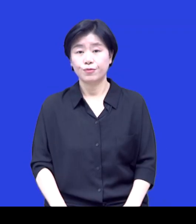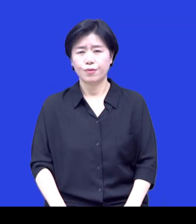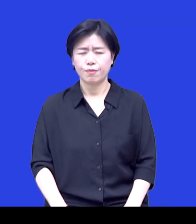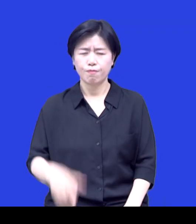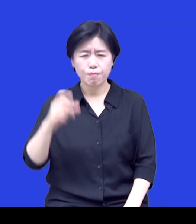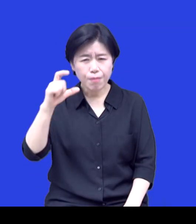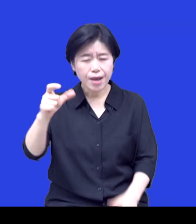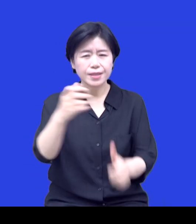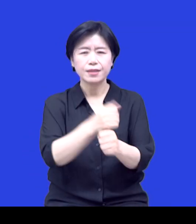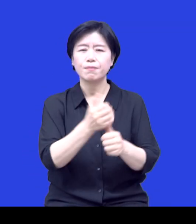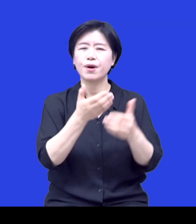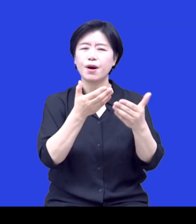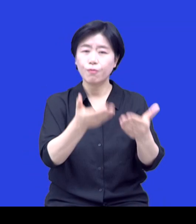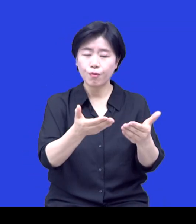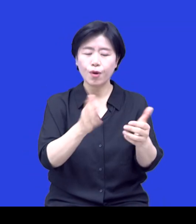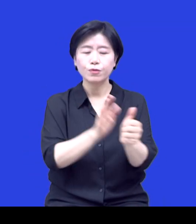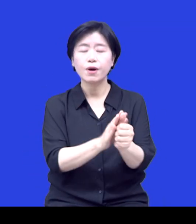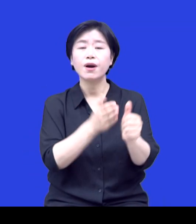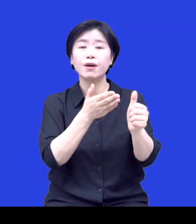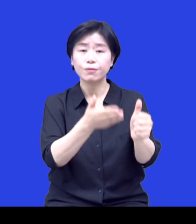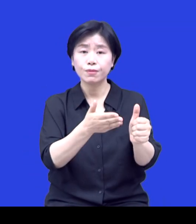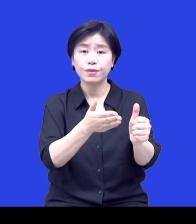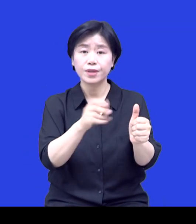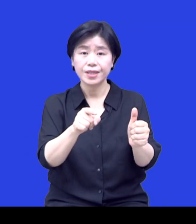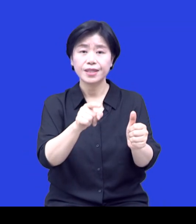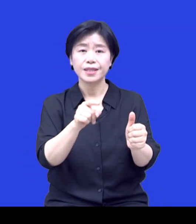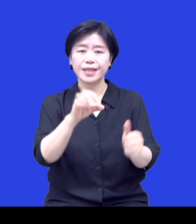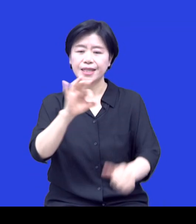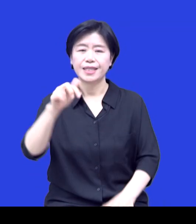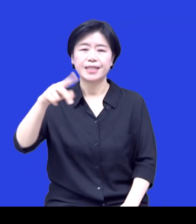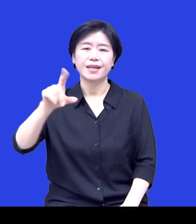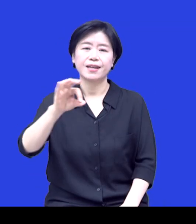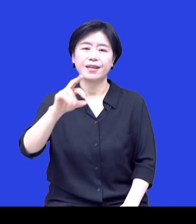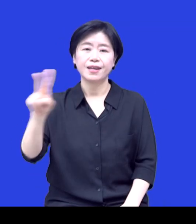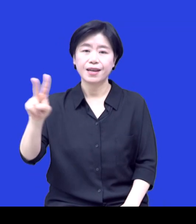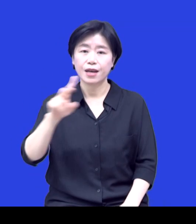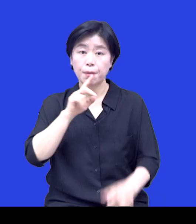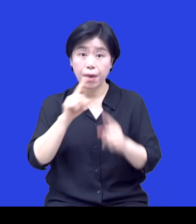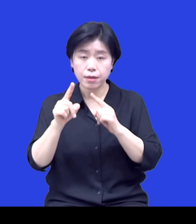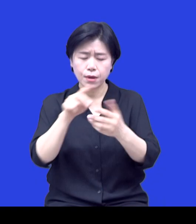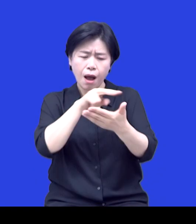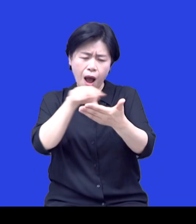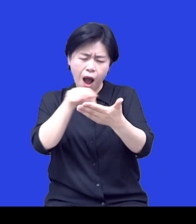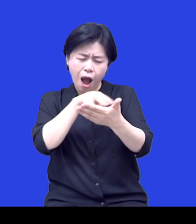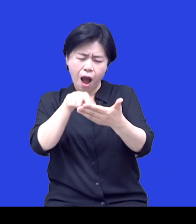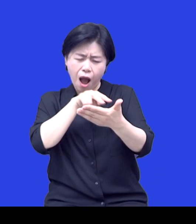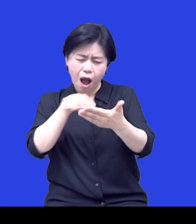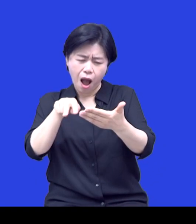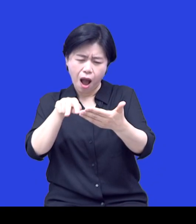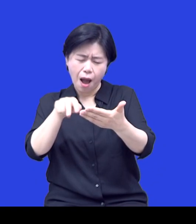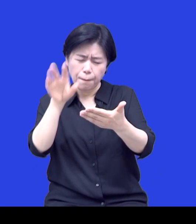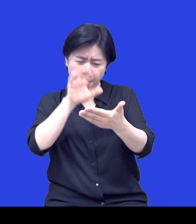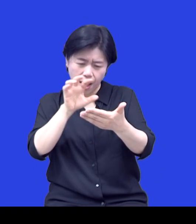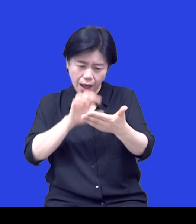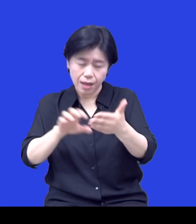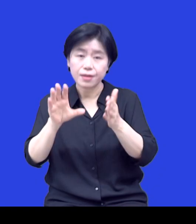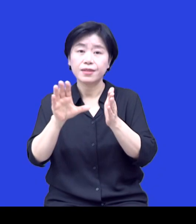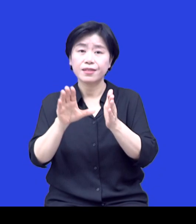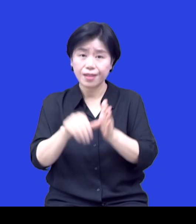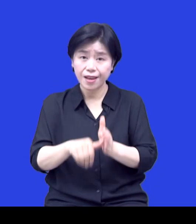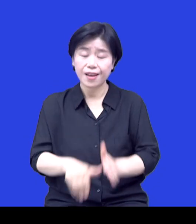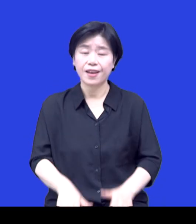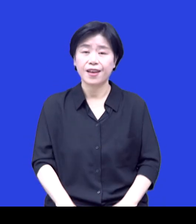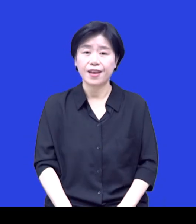너를 도와줄 것이다. 이 말씀을 맞아요. 수도 없이 막 하는데 아까 제가 말한 대로